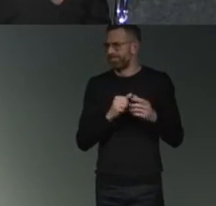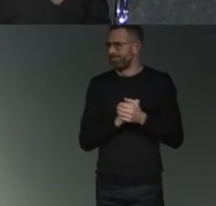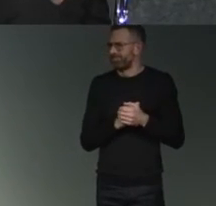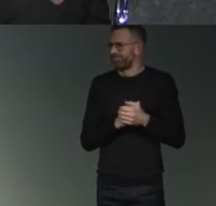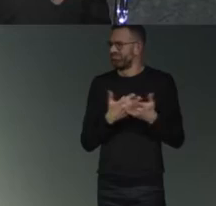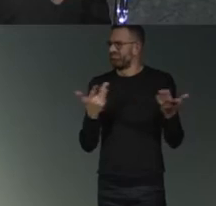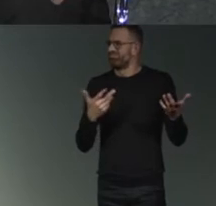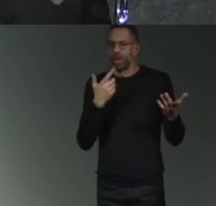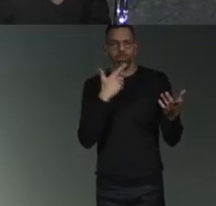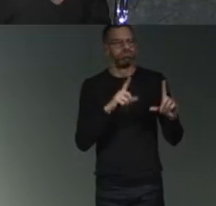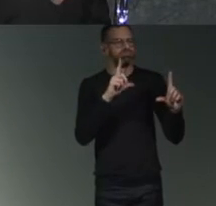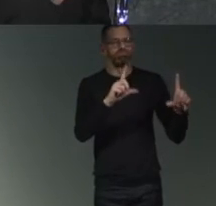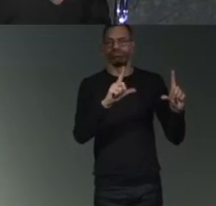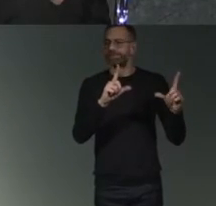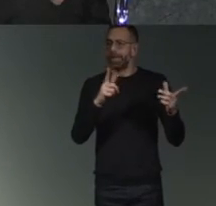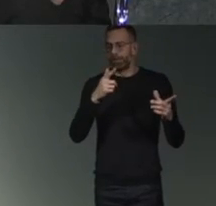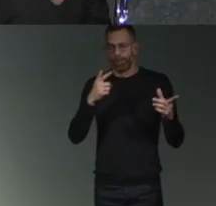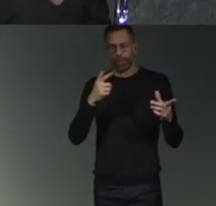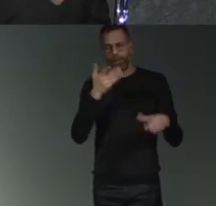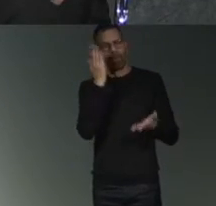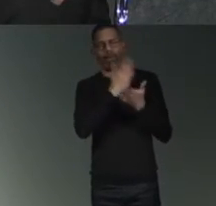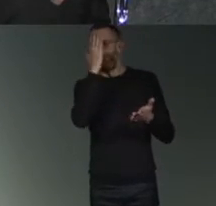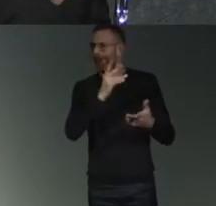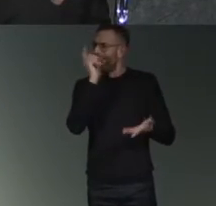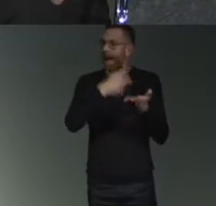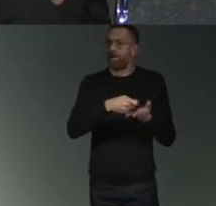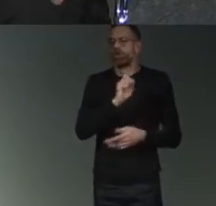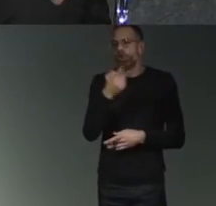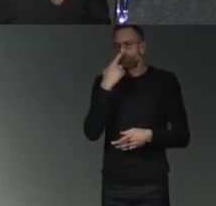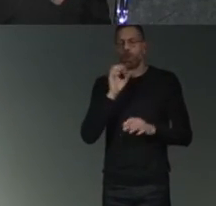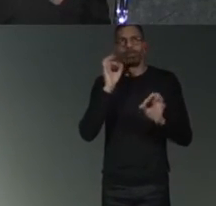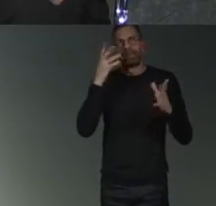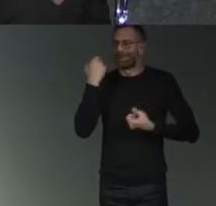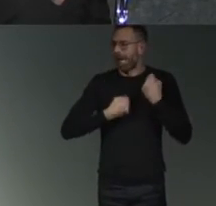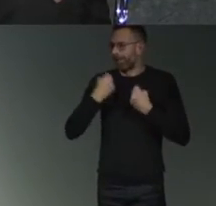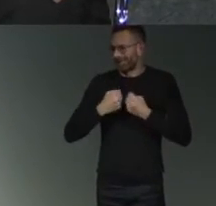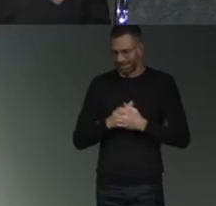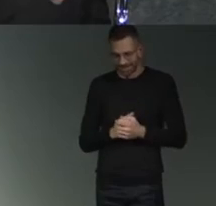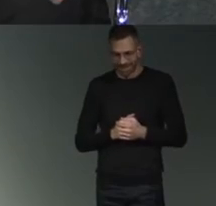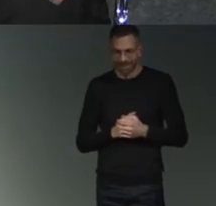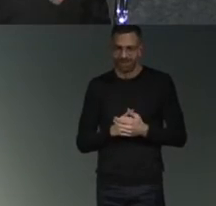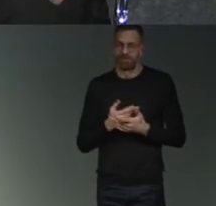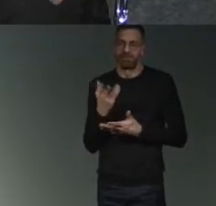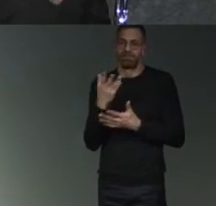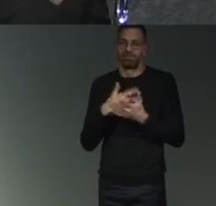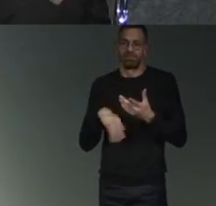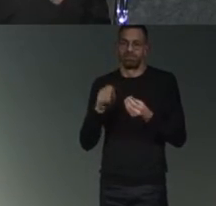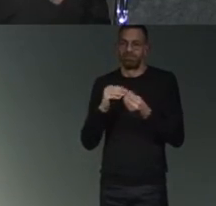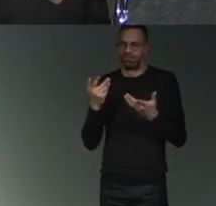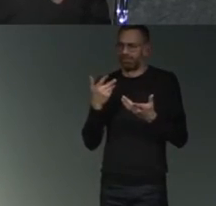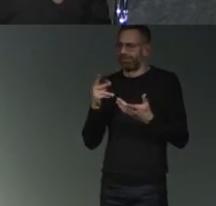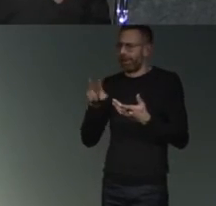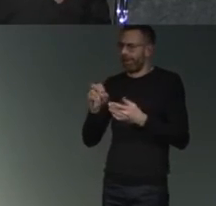n'achète pas un tableau comme ça sur un coup de tête, ça ressemblerait vraiment à un caprice. Et puis là, vraiment, la pandémie t'a vraiment